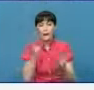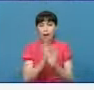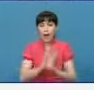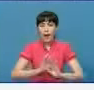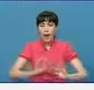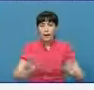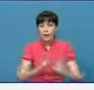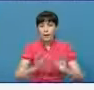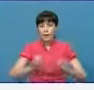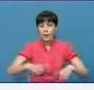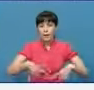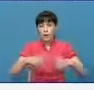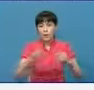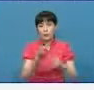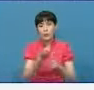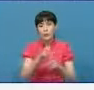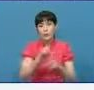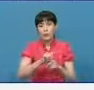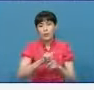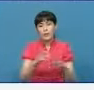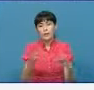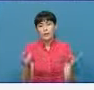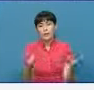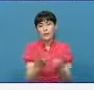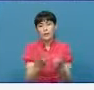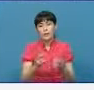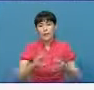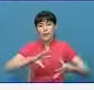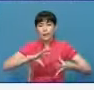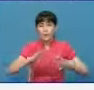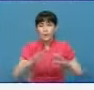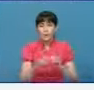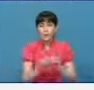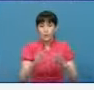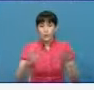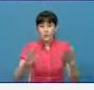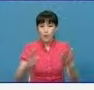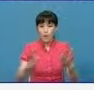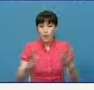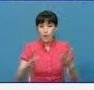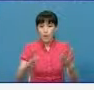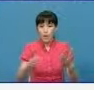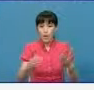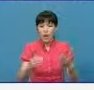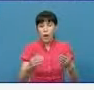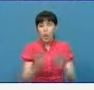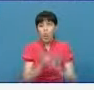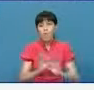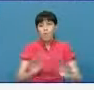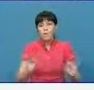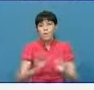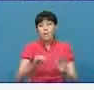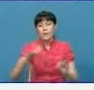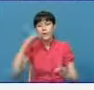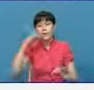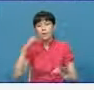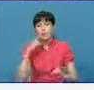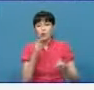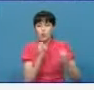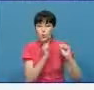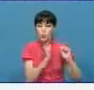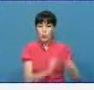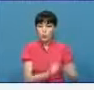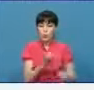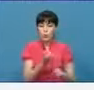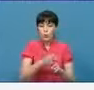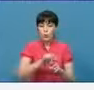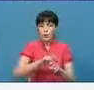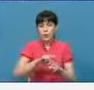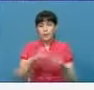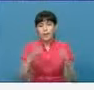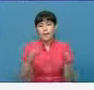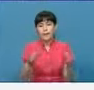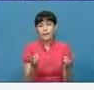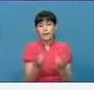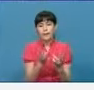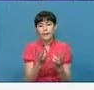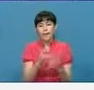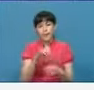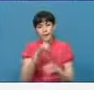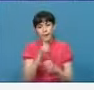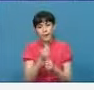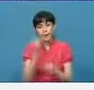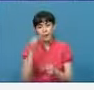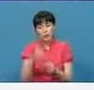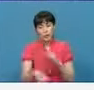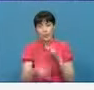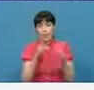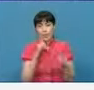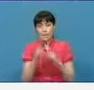кеңістігінің қалыптасуы өте маңызды. Бір тұтас ақпарат Қазақстан кеңістігінің қорғалуы өте маңызды. Сондықтан осындай